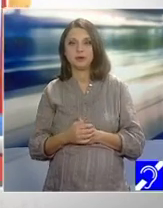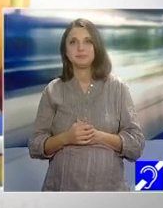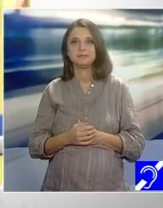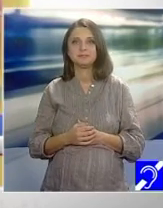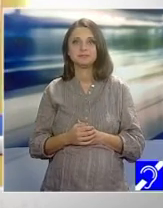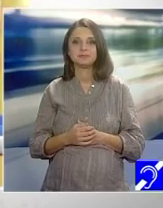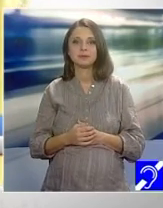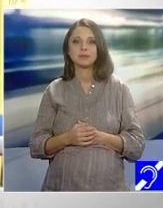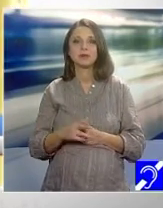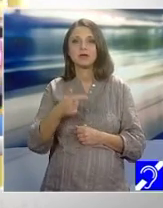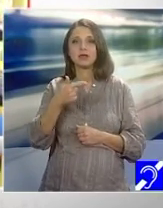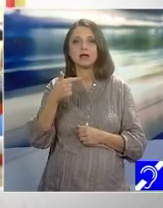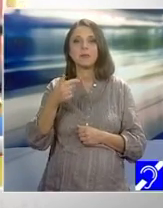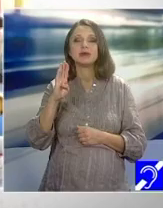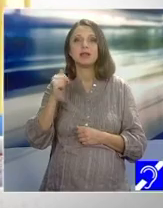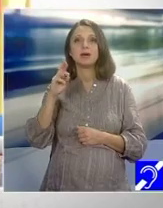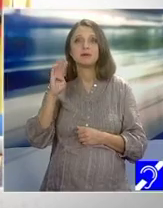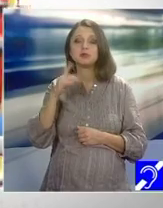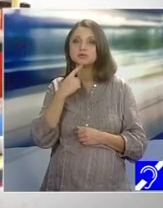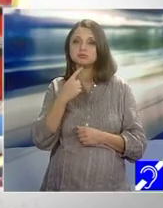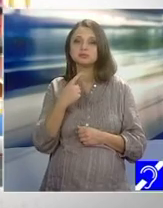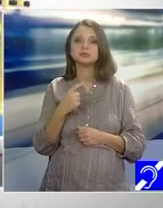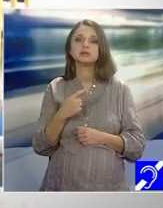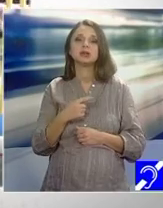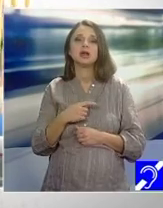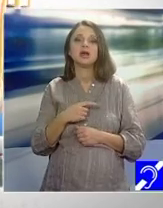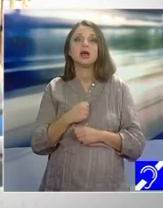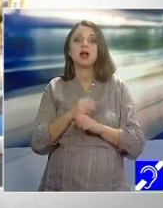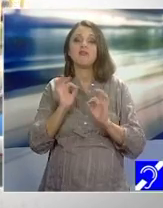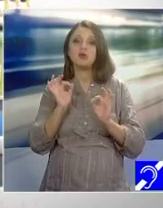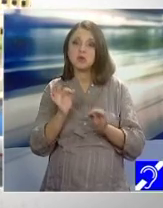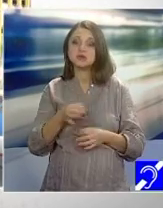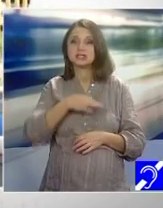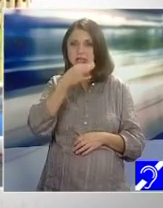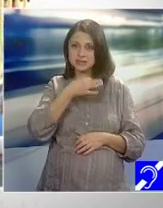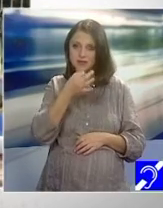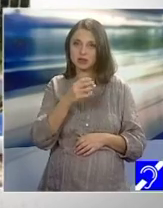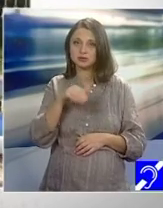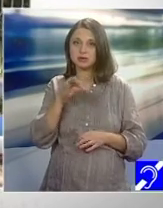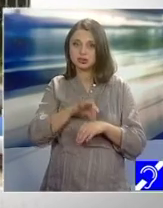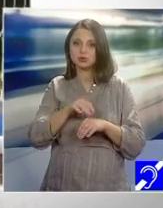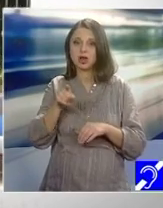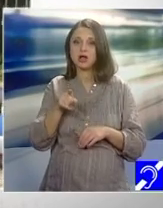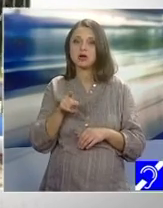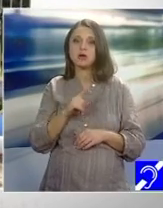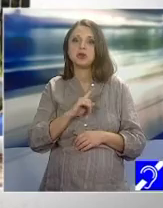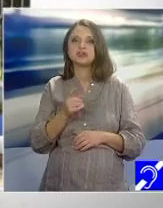112. Gabriela Barbu, mama doi copii, spune că nu odată s-a folosit de sfaturile medicilor de la Peditel, evitând astfel să stea ore în șir cu cei mici